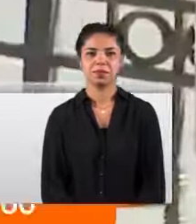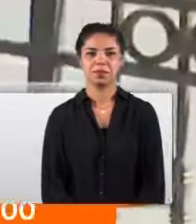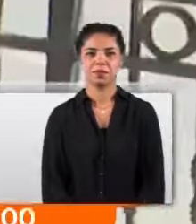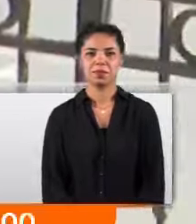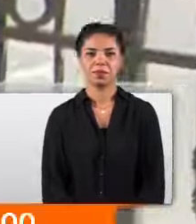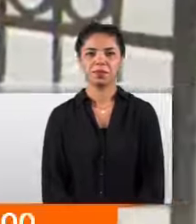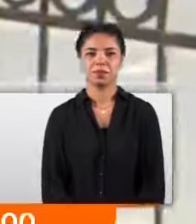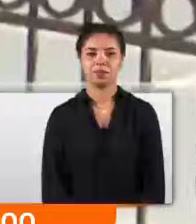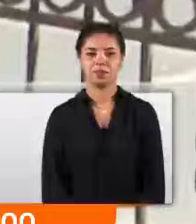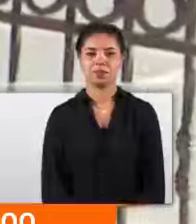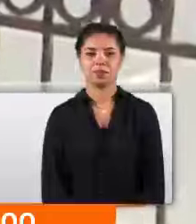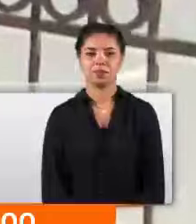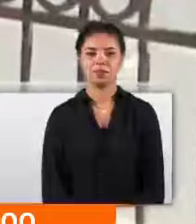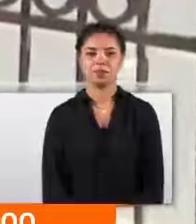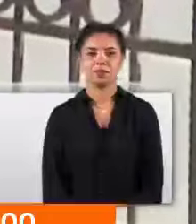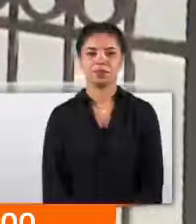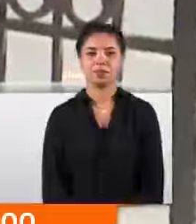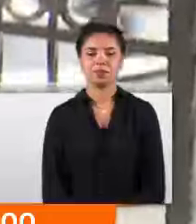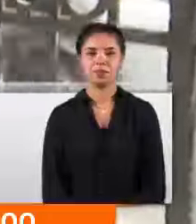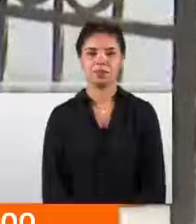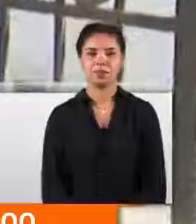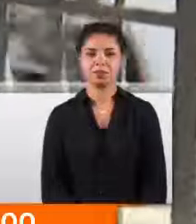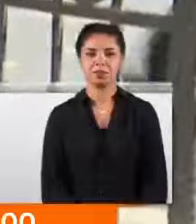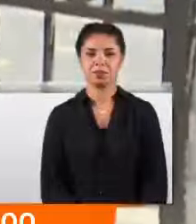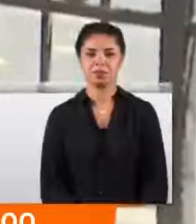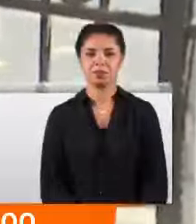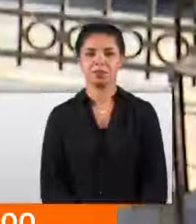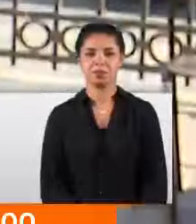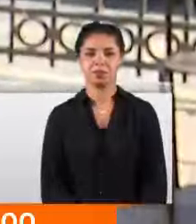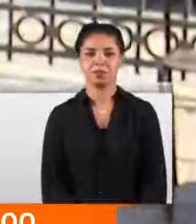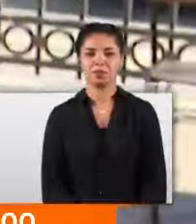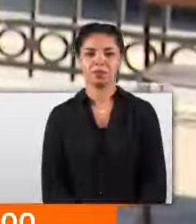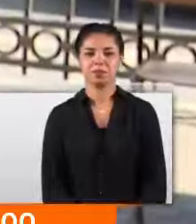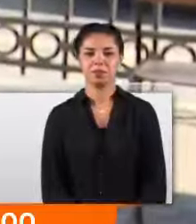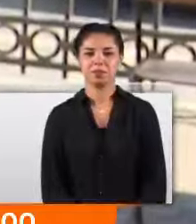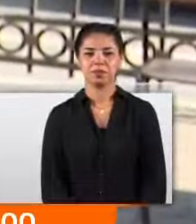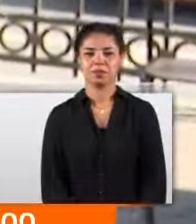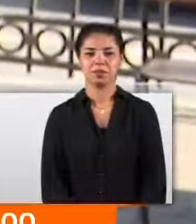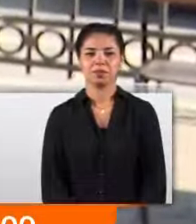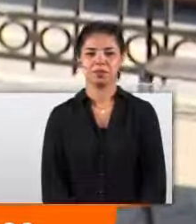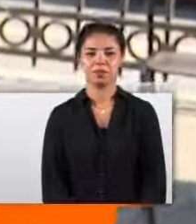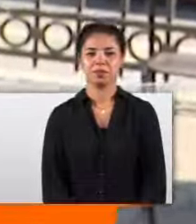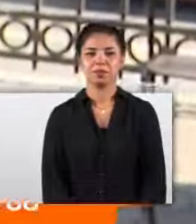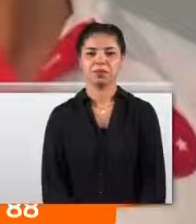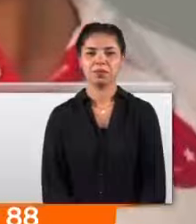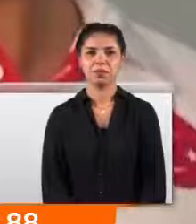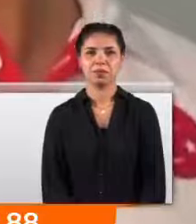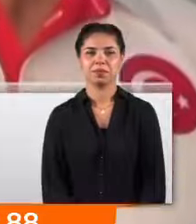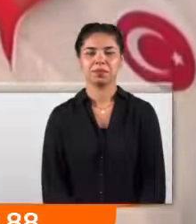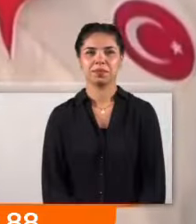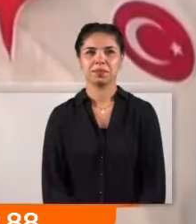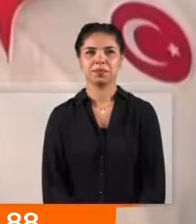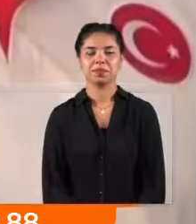Sürekli çizim yaptıklarını görüyorum. İşte animasyonlar görüyorum. İnşallah 2028'de de devamı gelecektir.